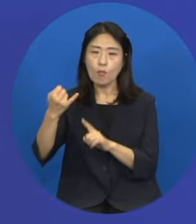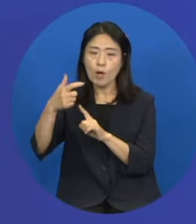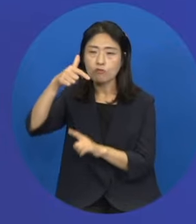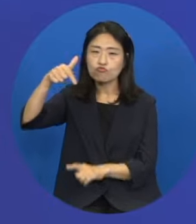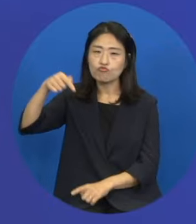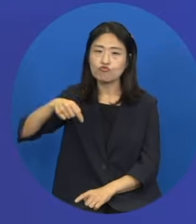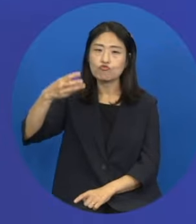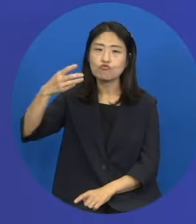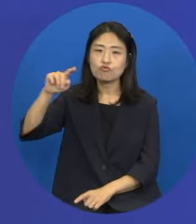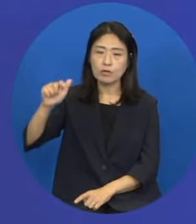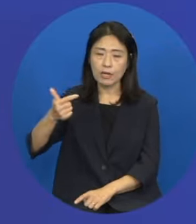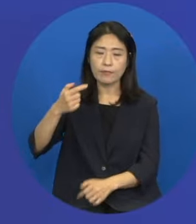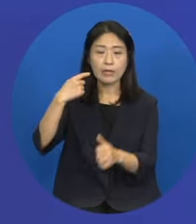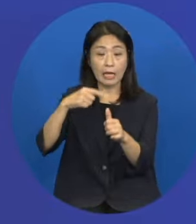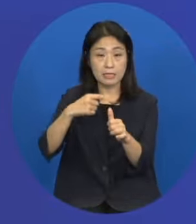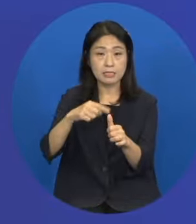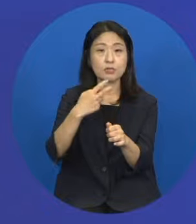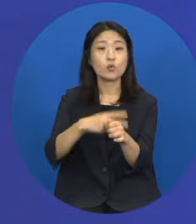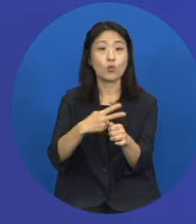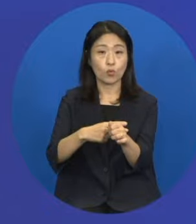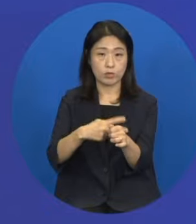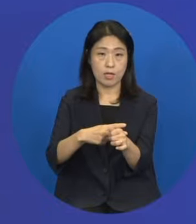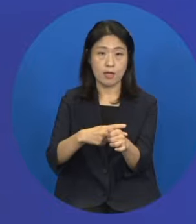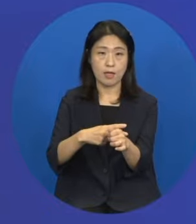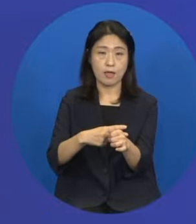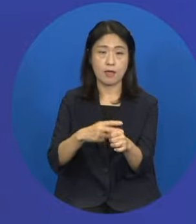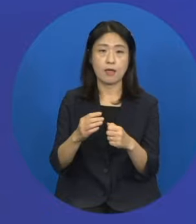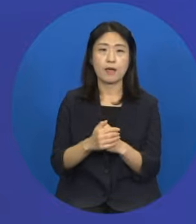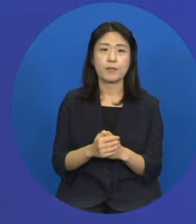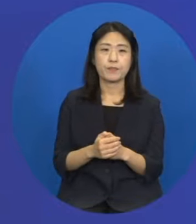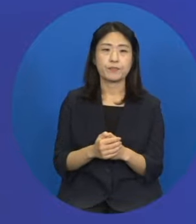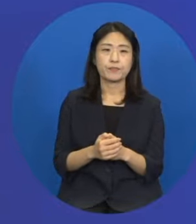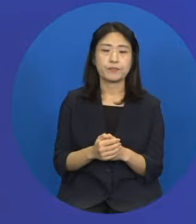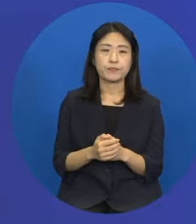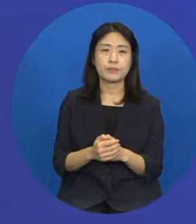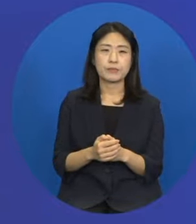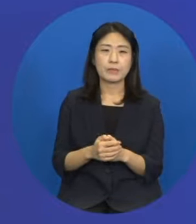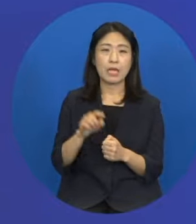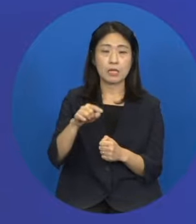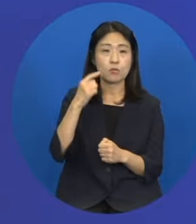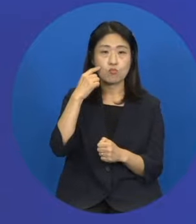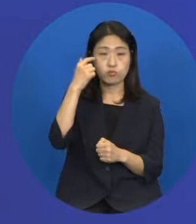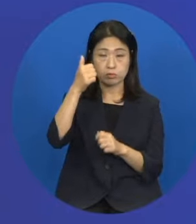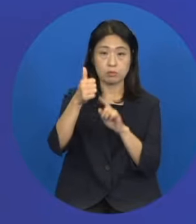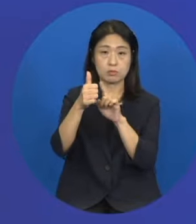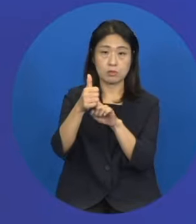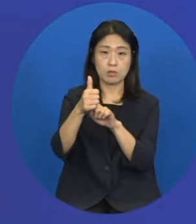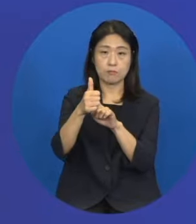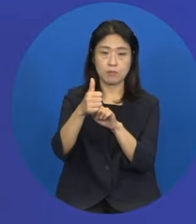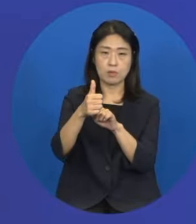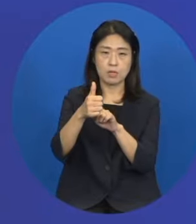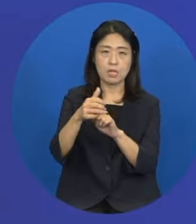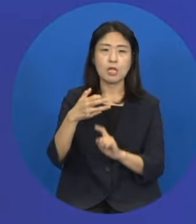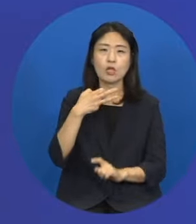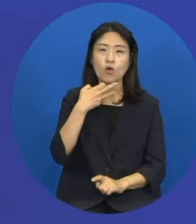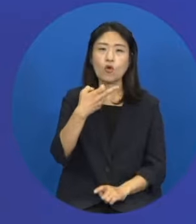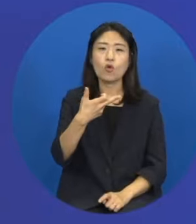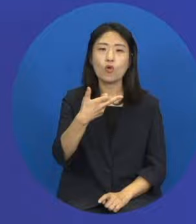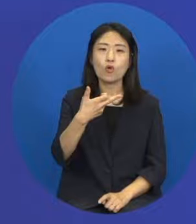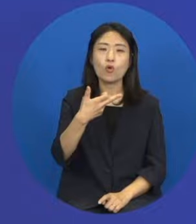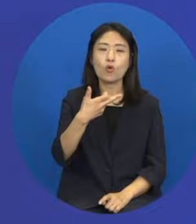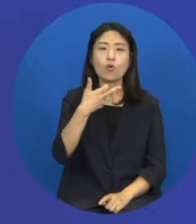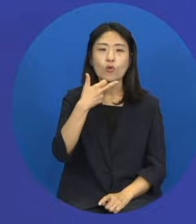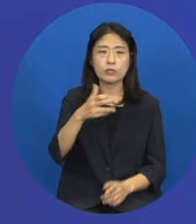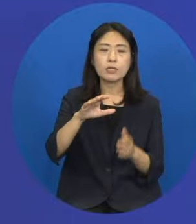찾아왔어요. 1996년 4월에 테헤란에서 주님을 영접합니다. 당시 17세.